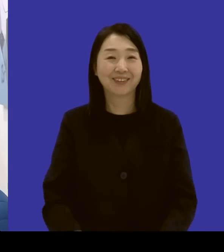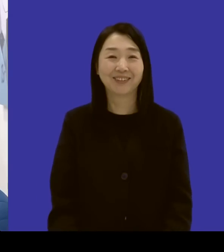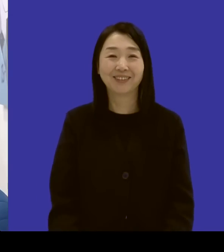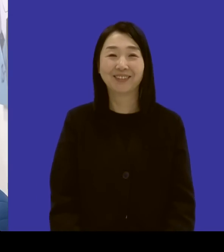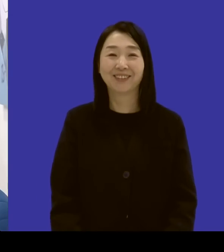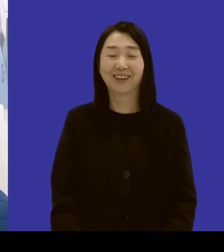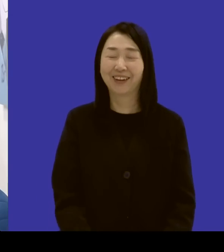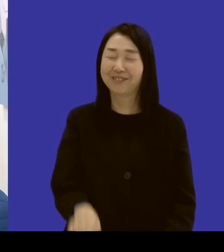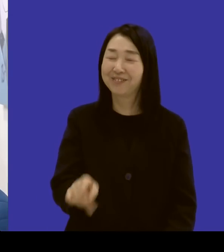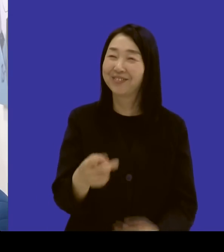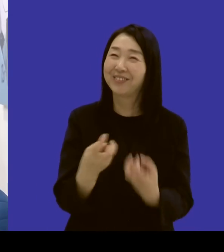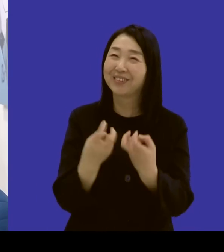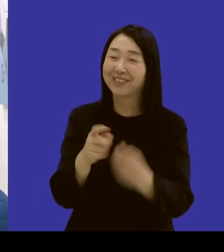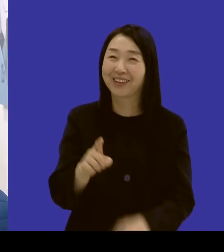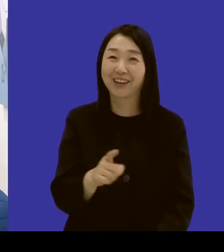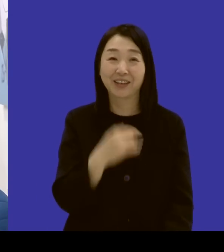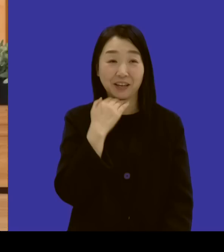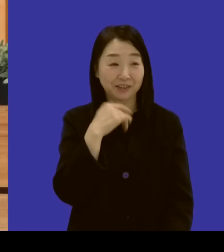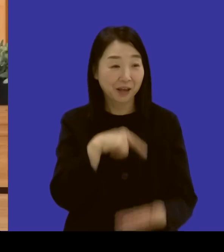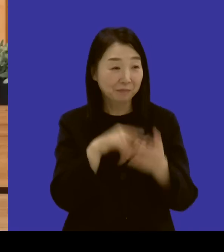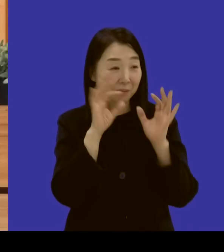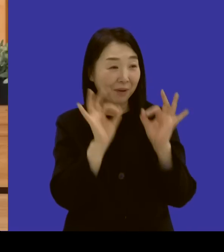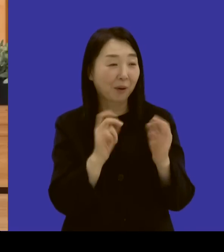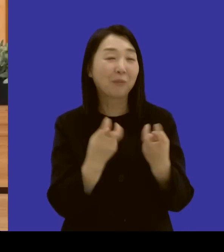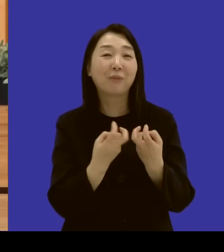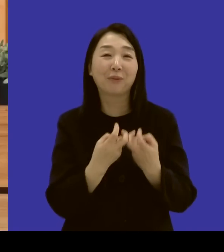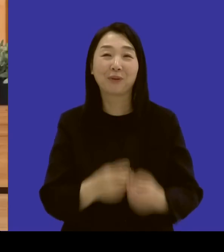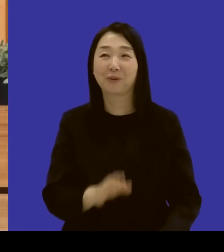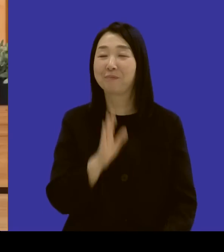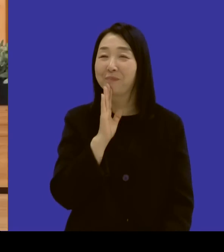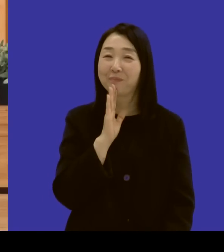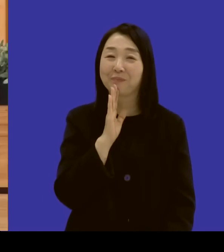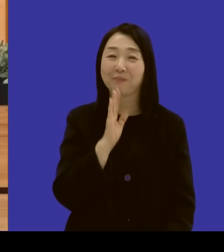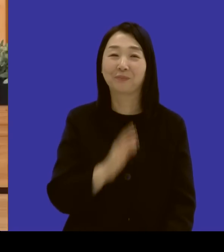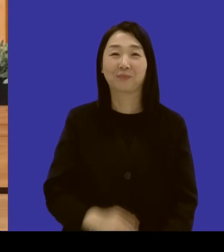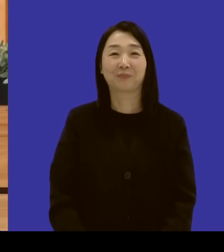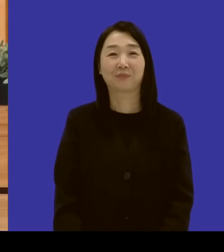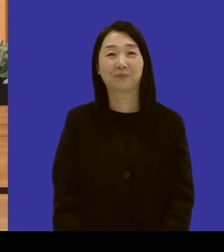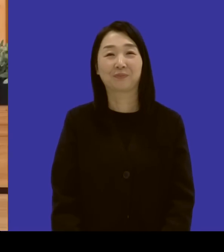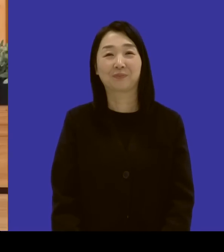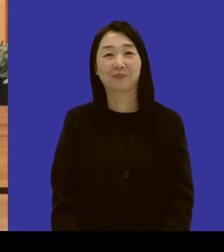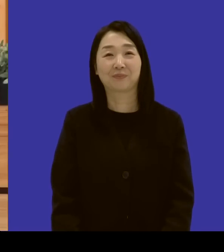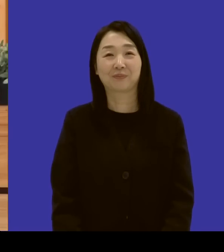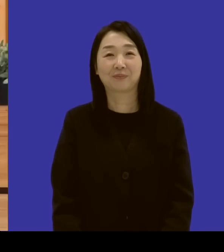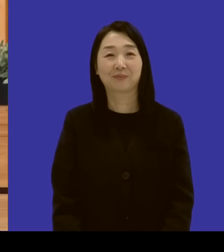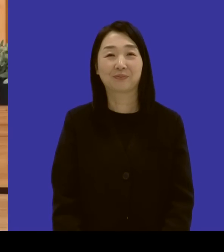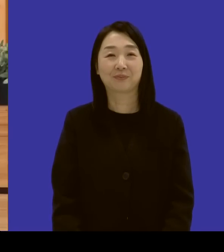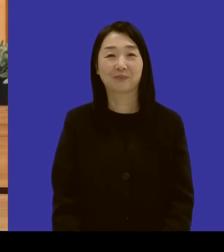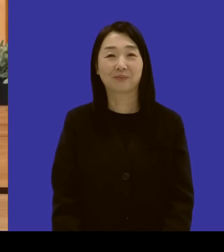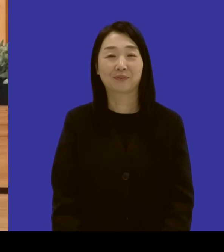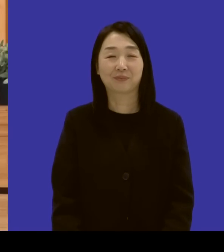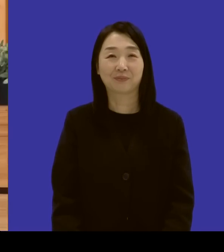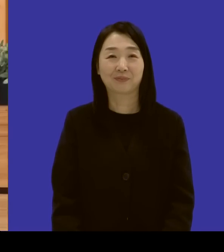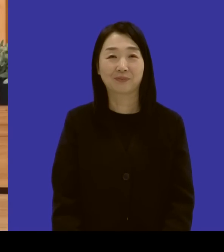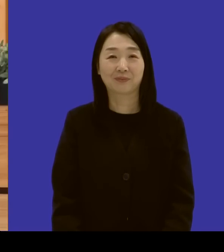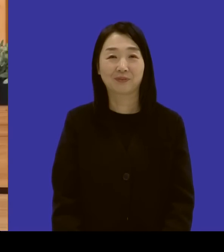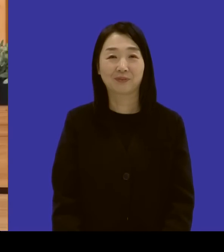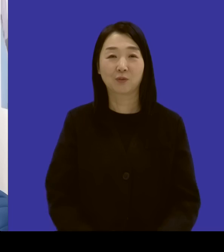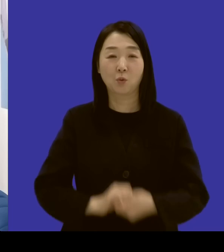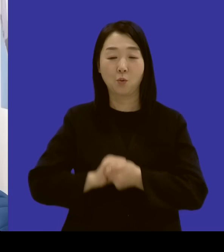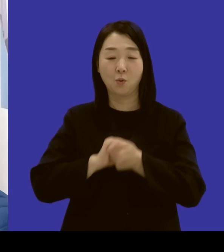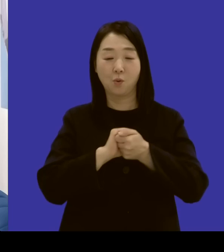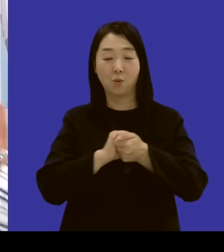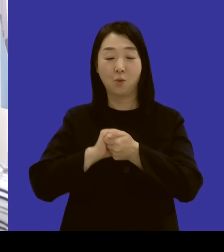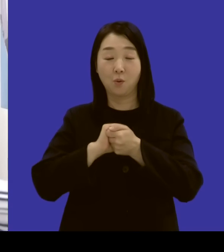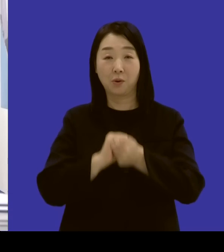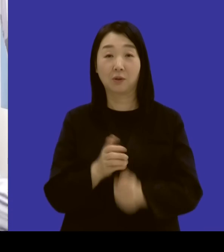선생님 때문에 아, 미치겠다. 아니 나이만 봤을 때는 아유. 아 맞아요. 그게 그러니까. 맞는 얘기죠. 예. 그럴 수 그래서 있잖아요. 특히 성악과 남자 학생들은